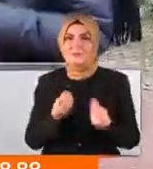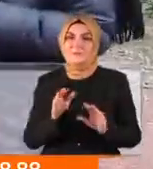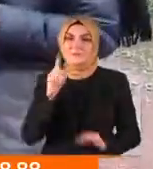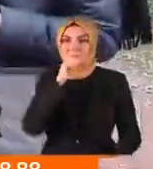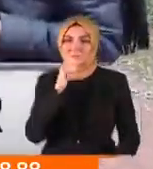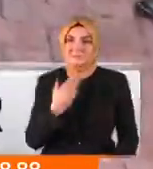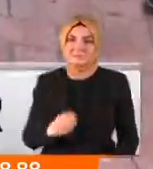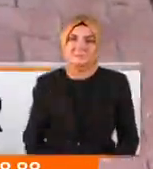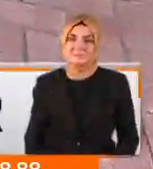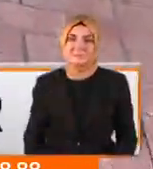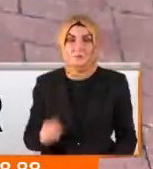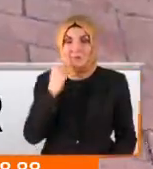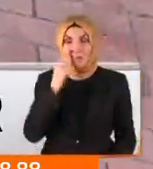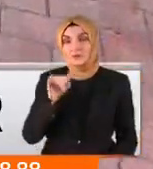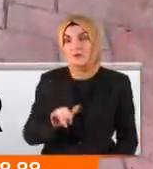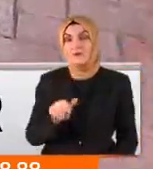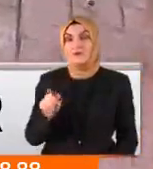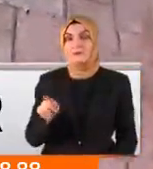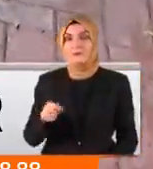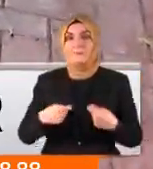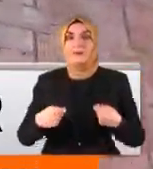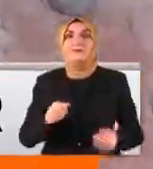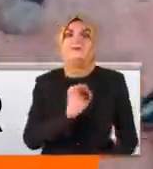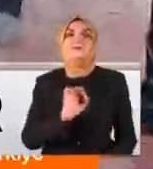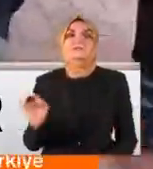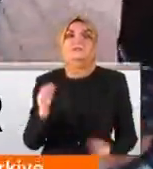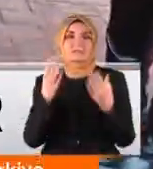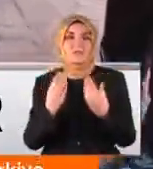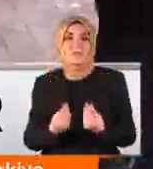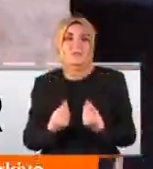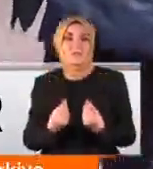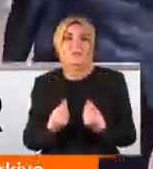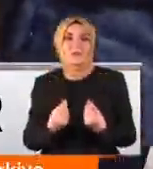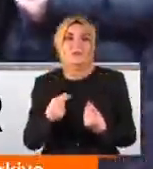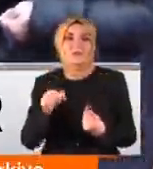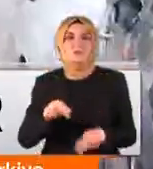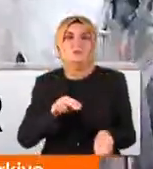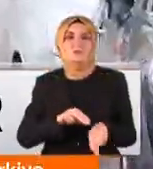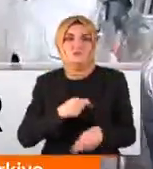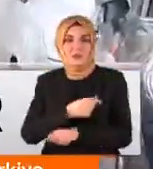göz hakkı denen bir şey var. Bence en masrafsız şekilde biz birlikte kurye arkadaşlığı yapıyoruz.